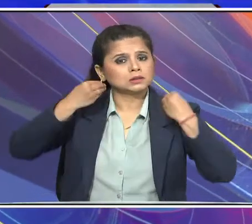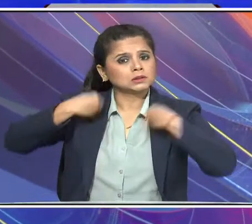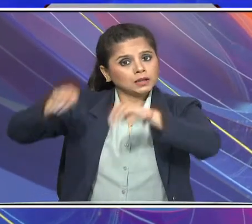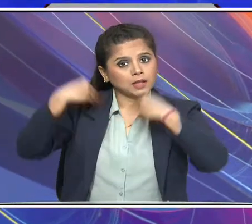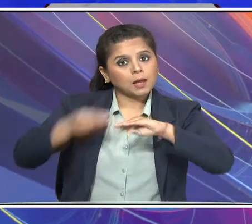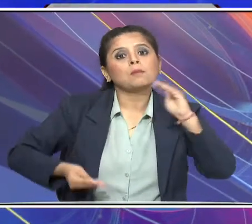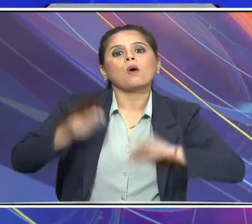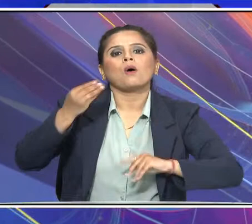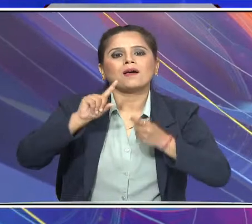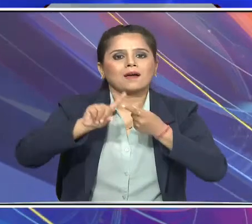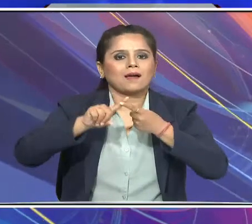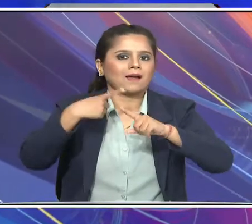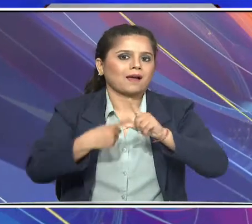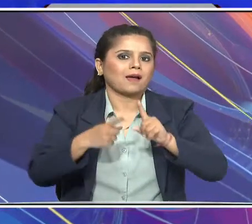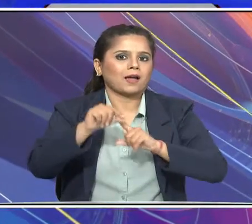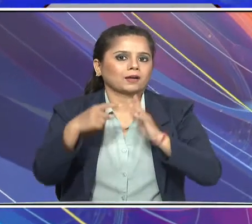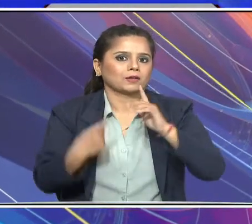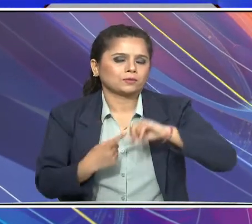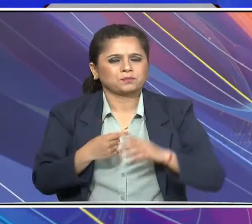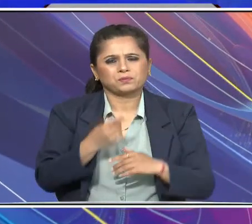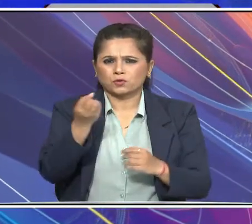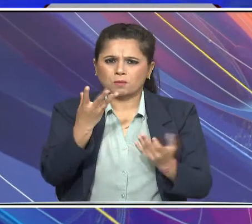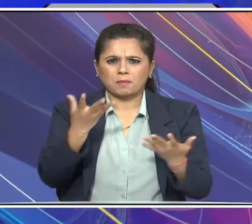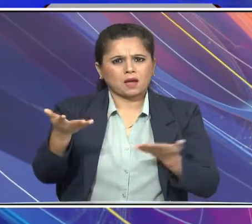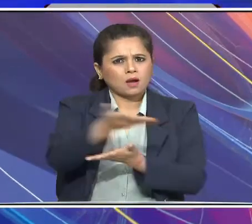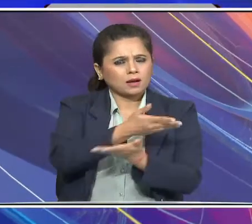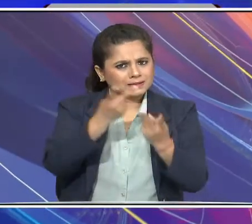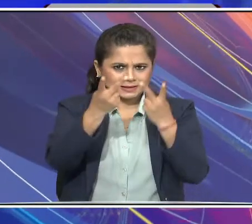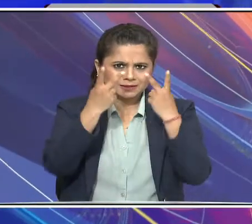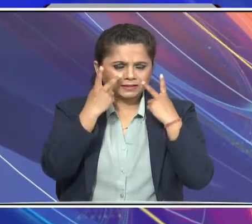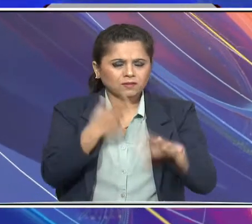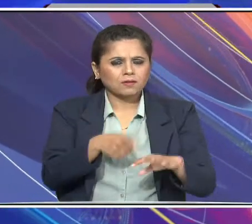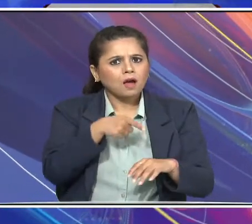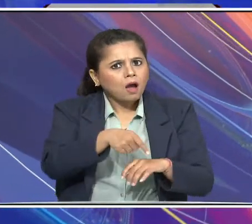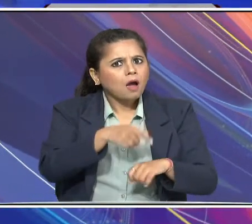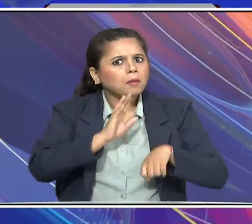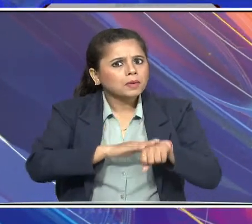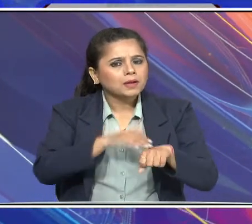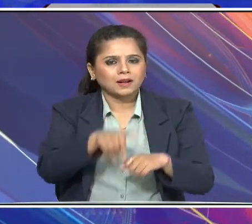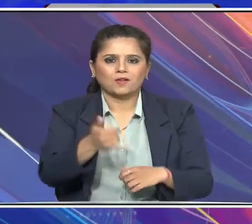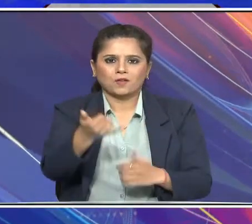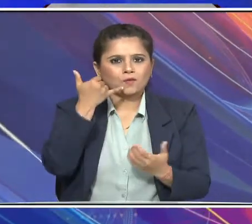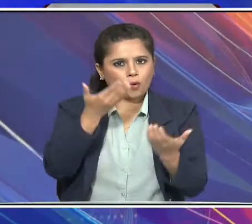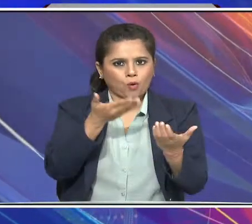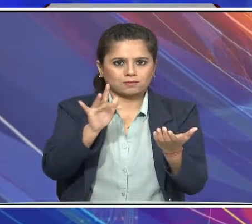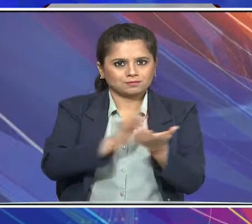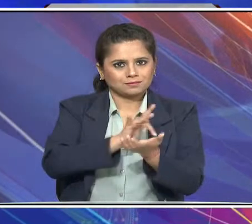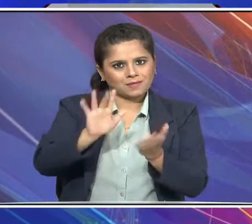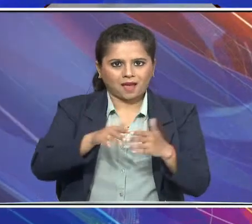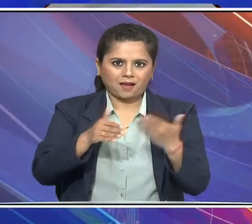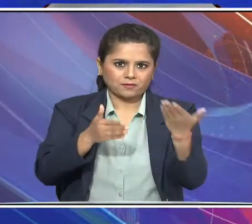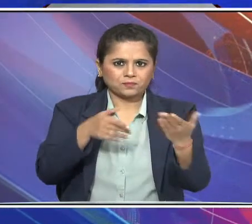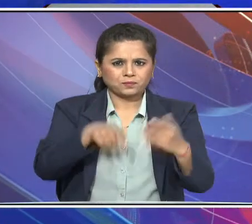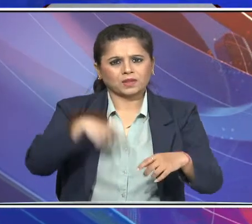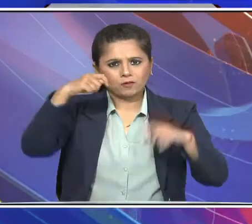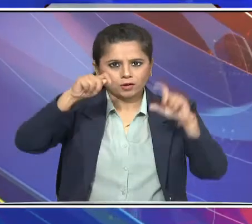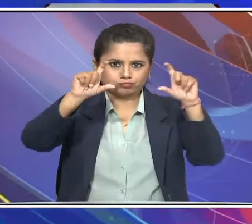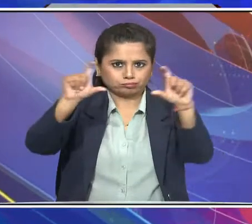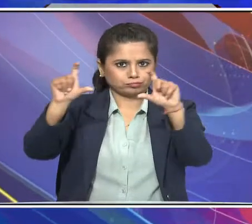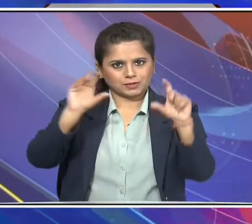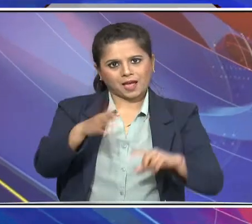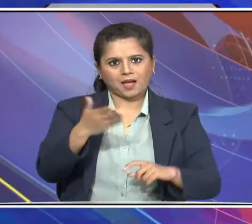बड़े बहुत सारे क्षेत्र में आपने देखा यह बदलाव जैसा आपके हाथ में मोबाइल से सबके और आप वीडियो बना रहे हैं